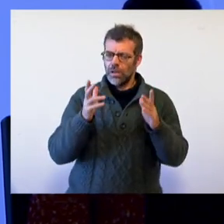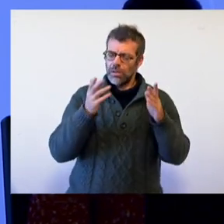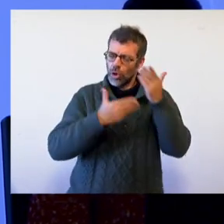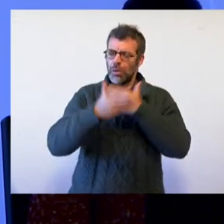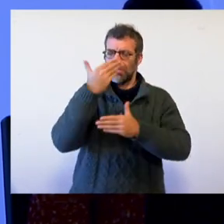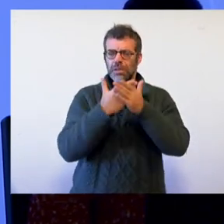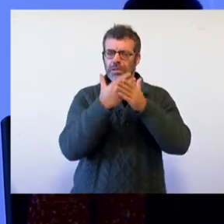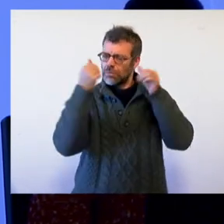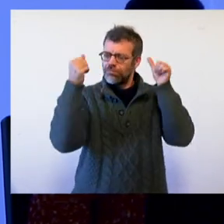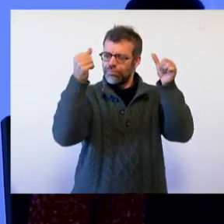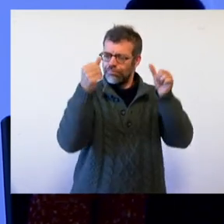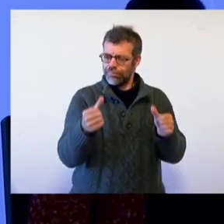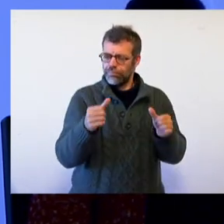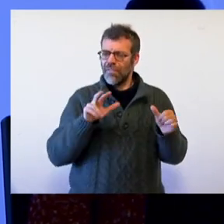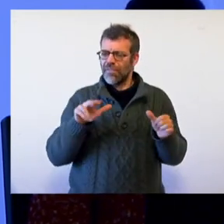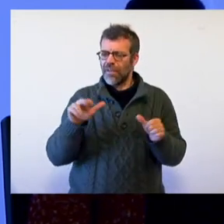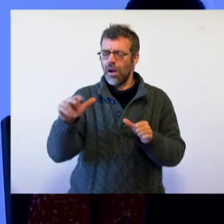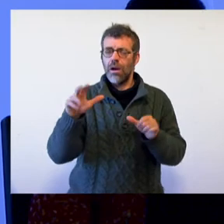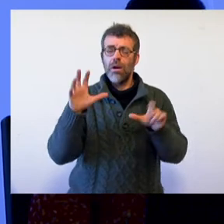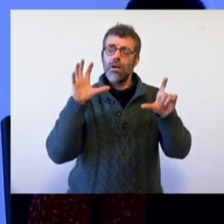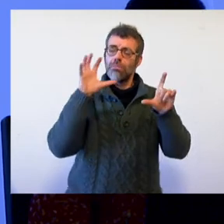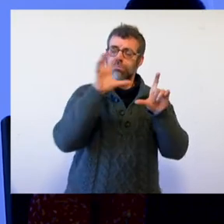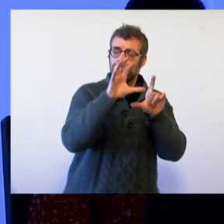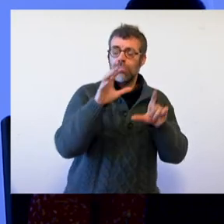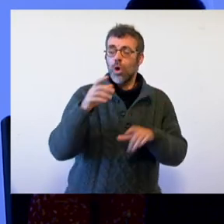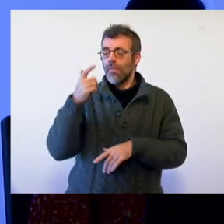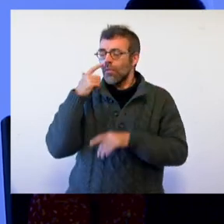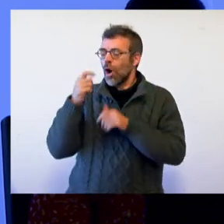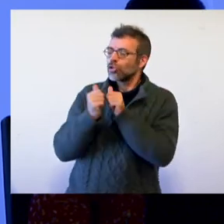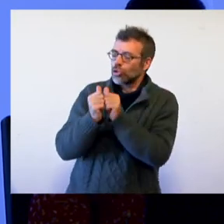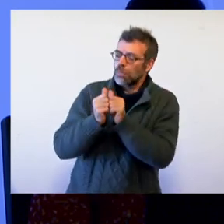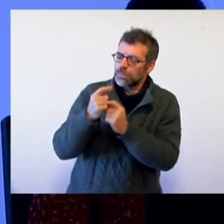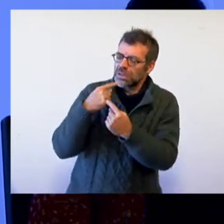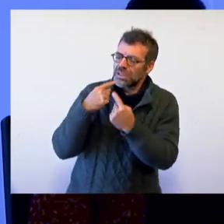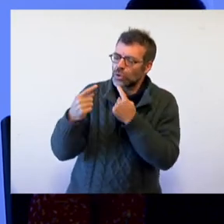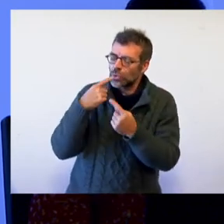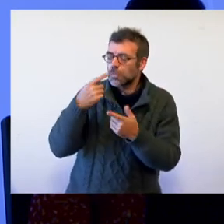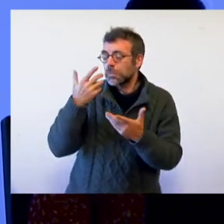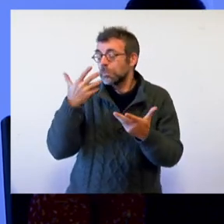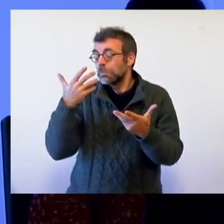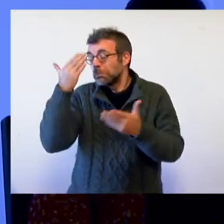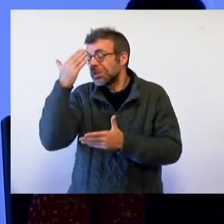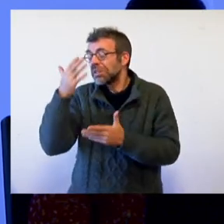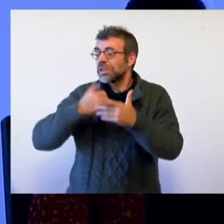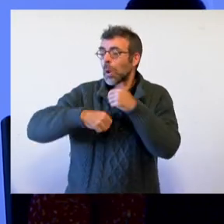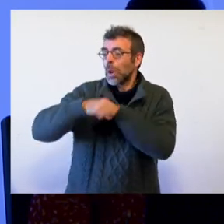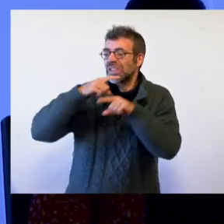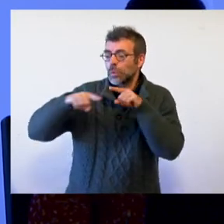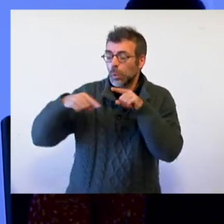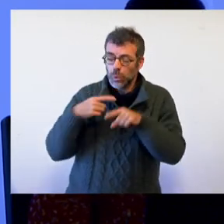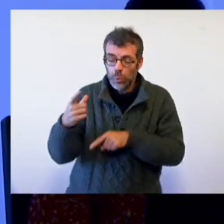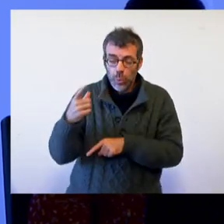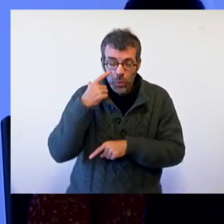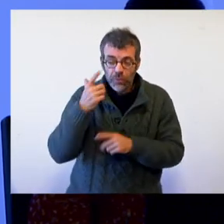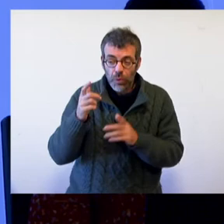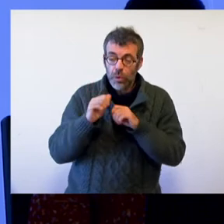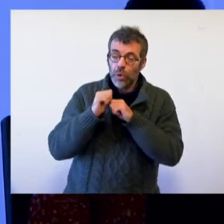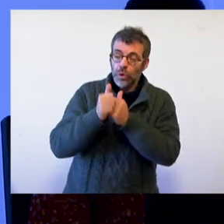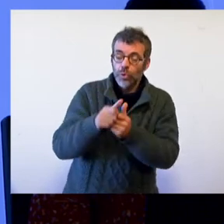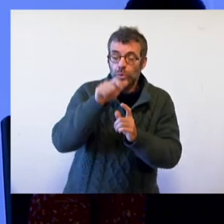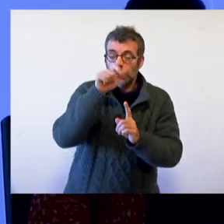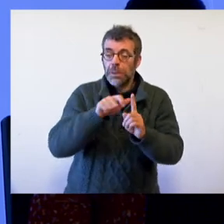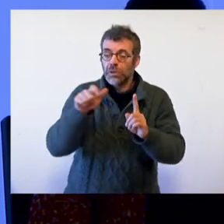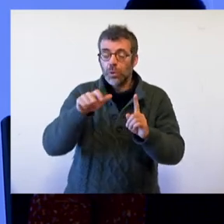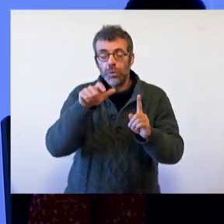dans quelle mesure on la pose, si on souhaite faire quelque chose, mais moi, nous nous plierons aux volontés de la famille et de